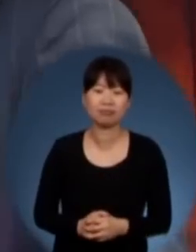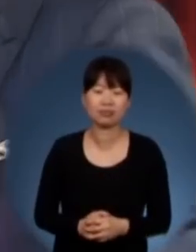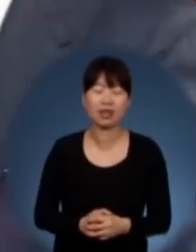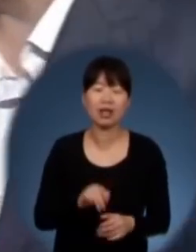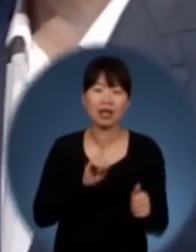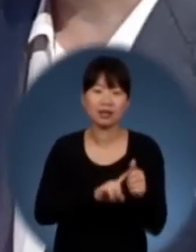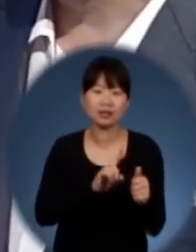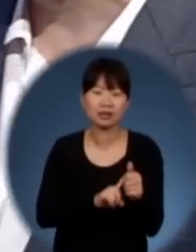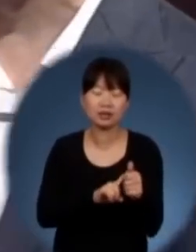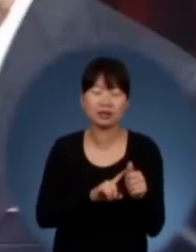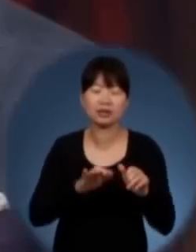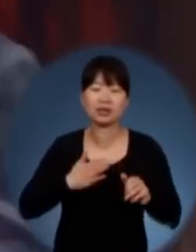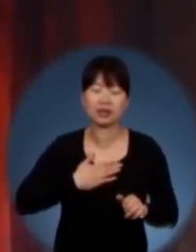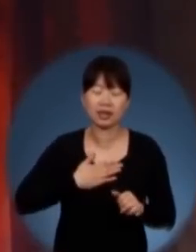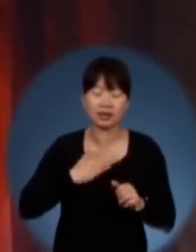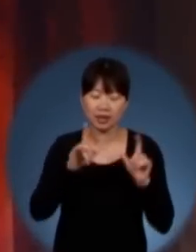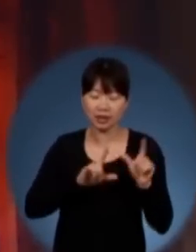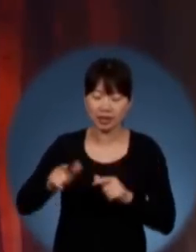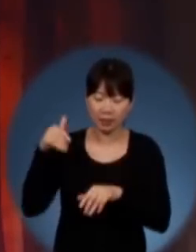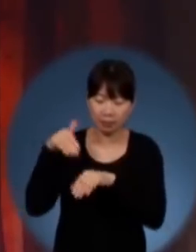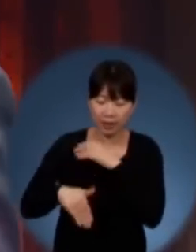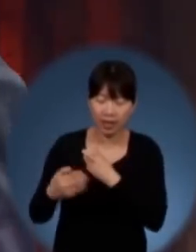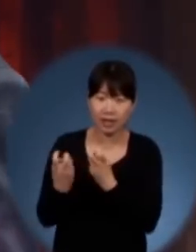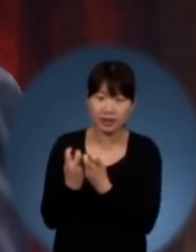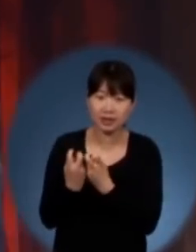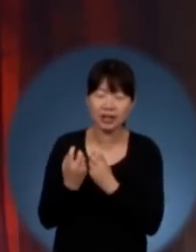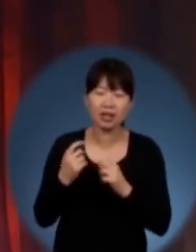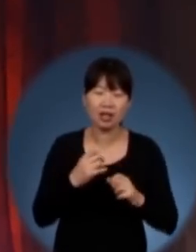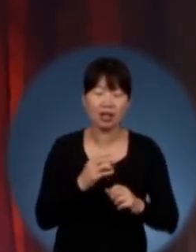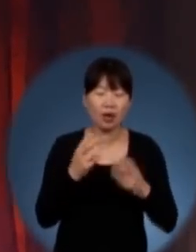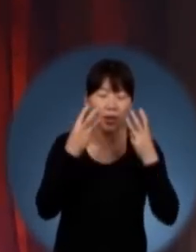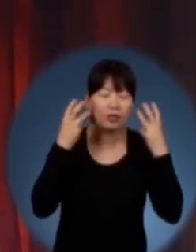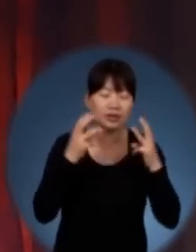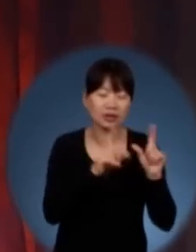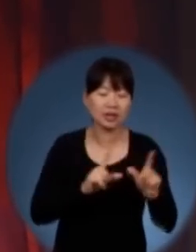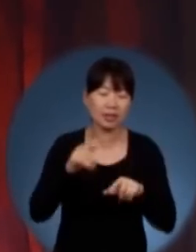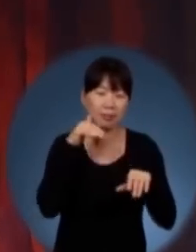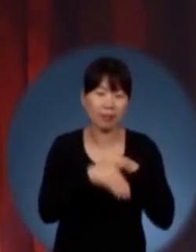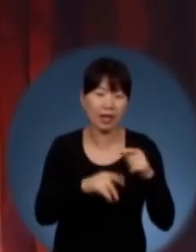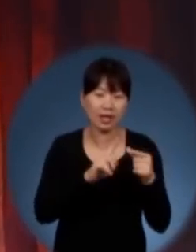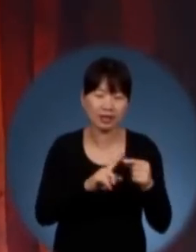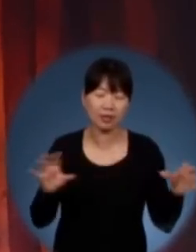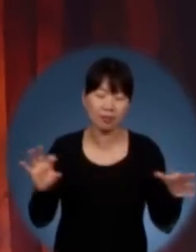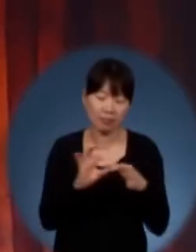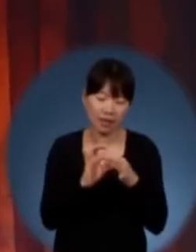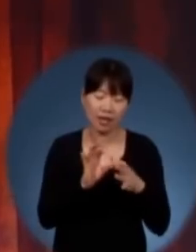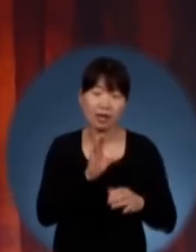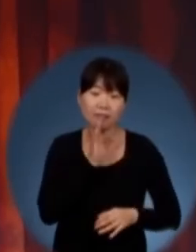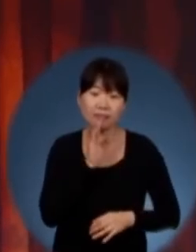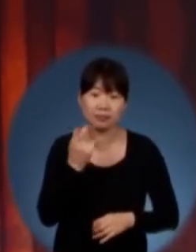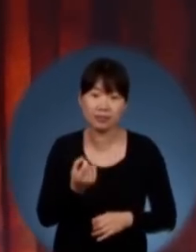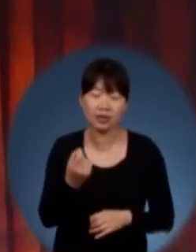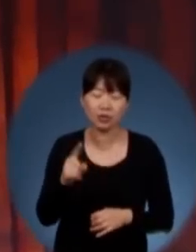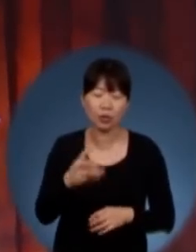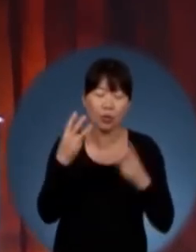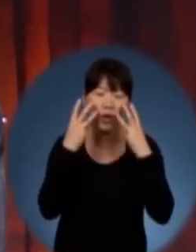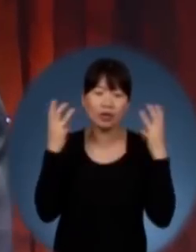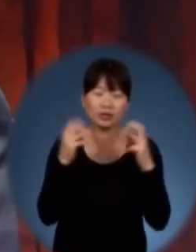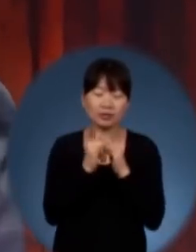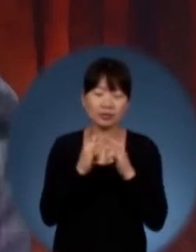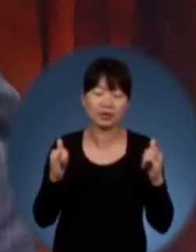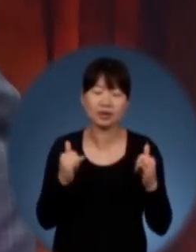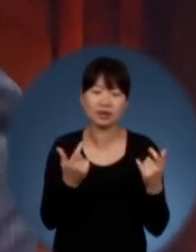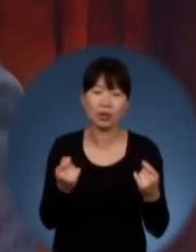그는 자신의 생활 방식을 원주민의 생활방식에 적응시키는 한편 원주민들도